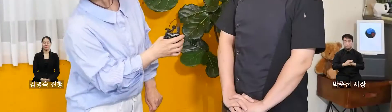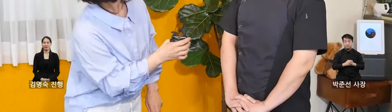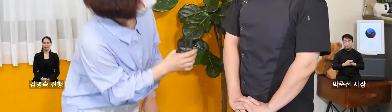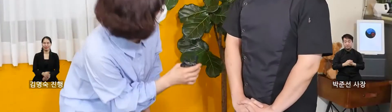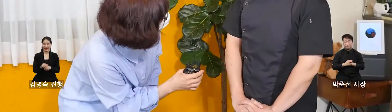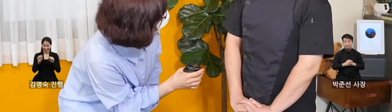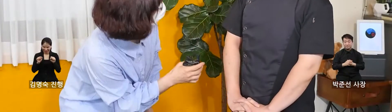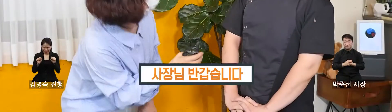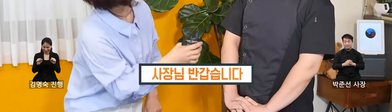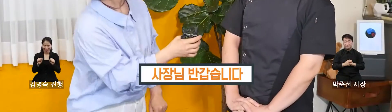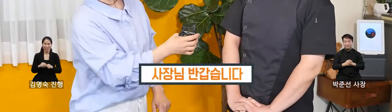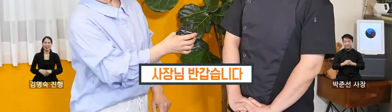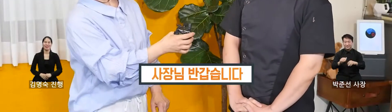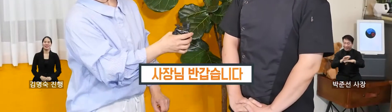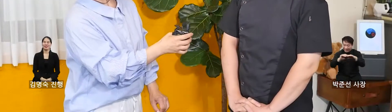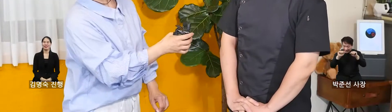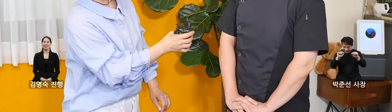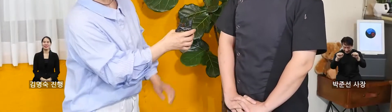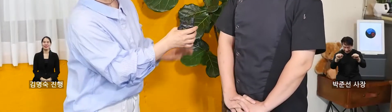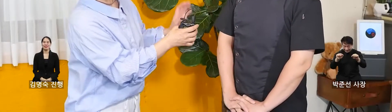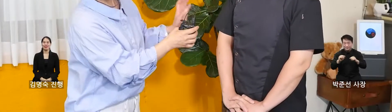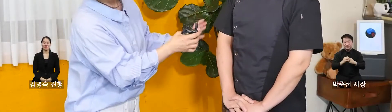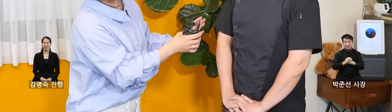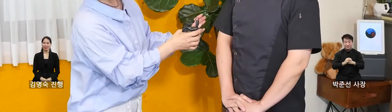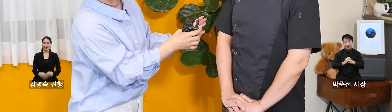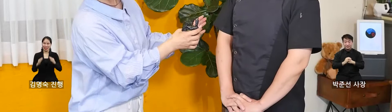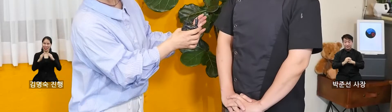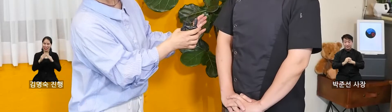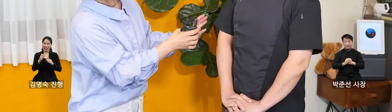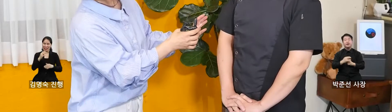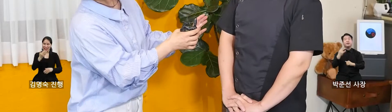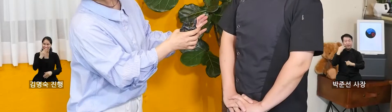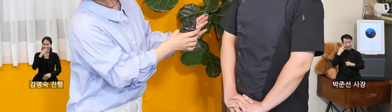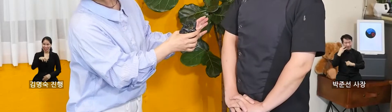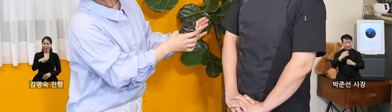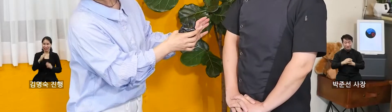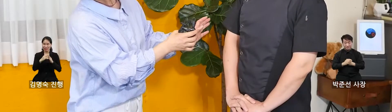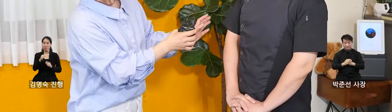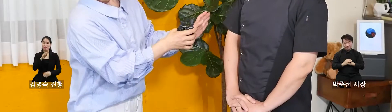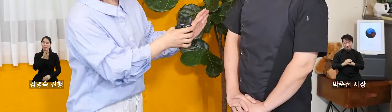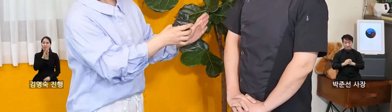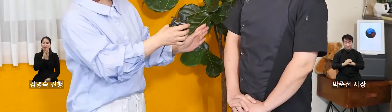아, 사장님 안녕하세요. 네, 안녕하세요. 네. 사장님 맞으신 거죠? 아, 그럼요. 네.